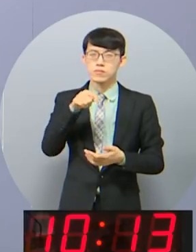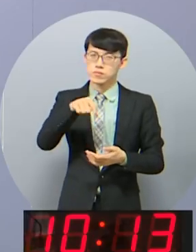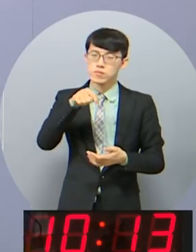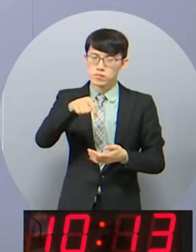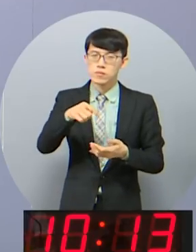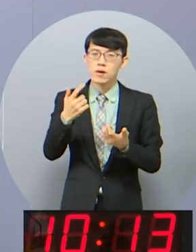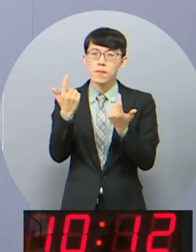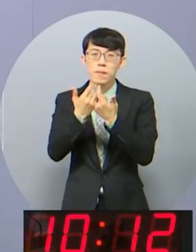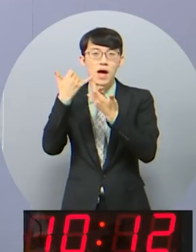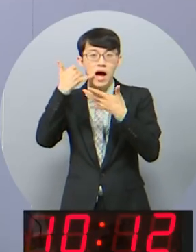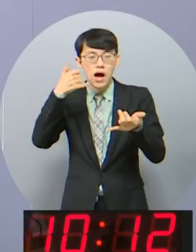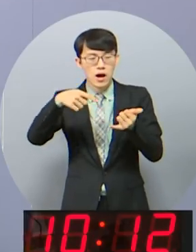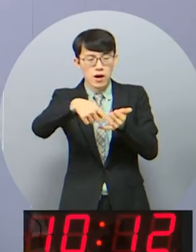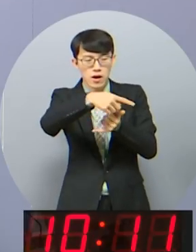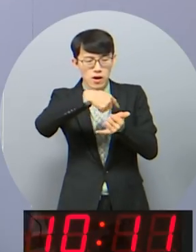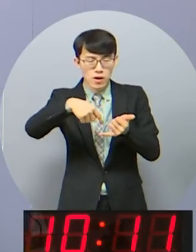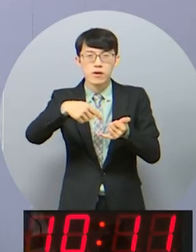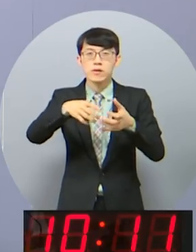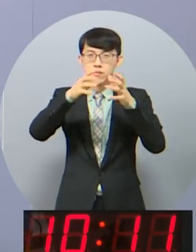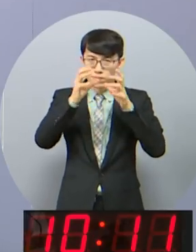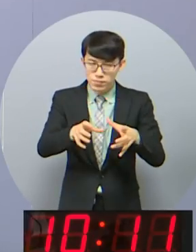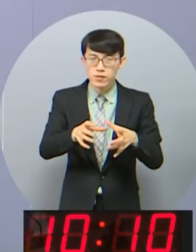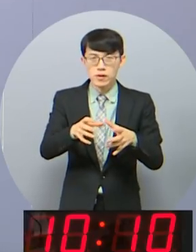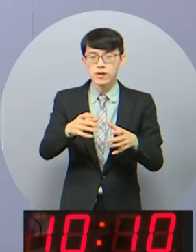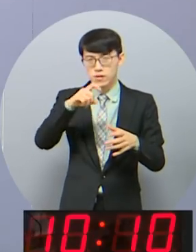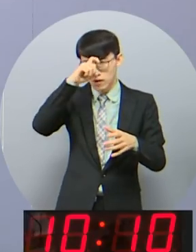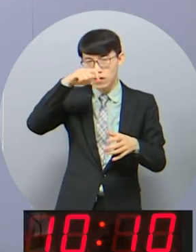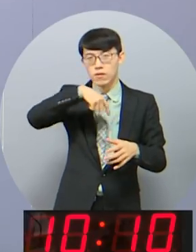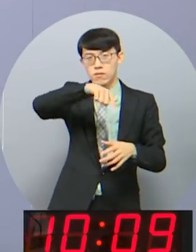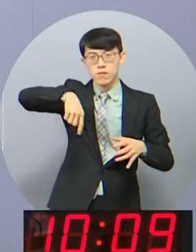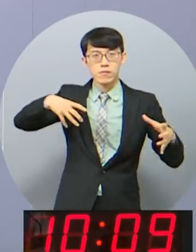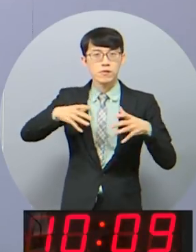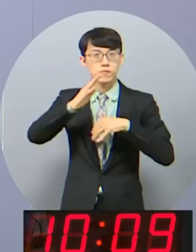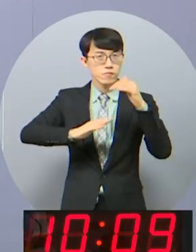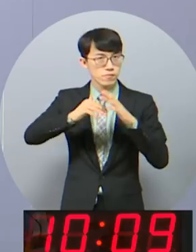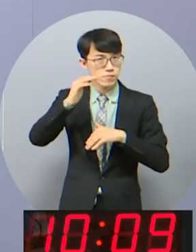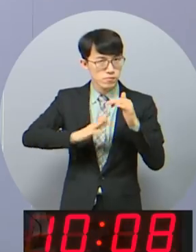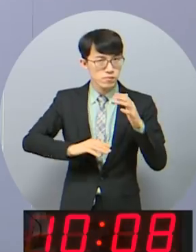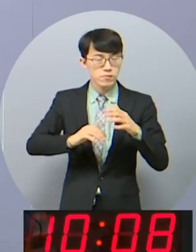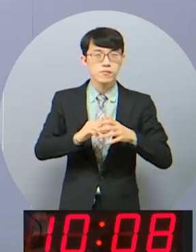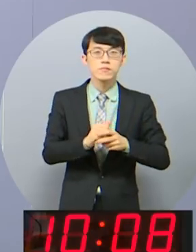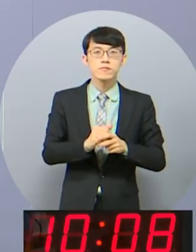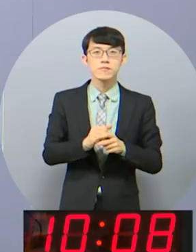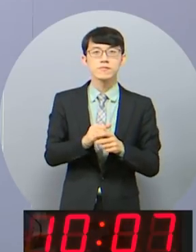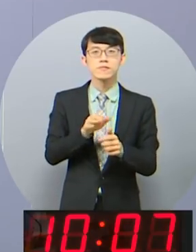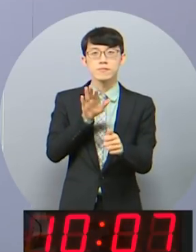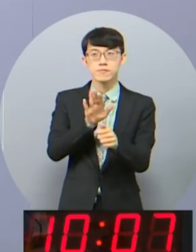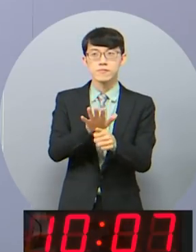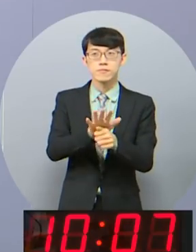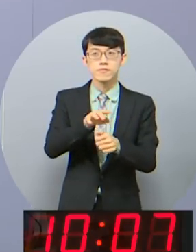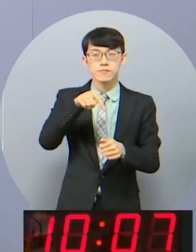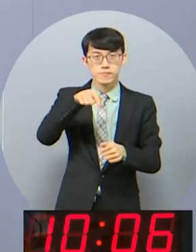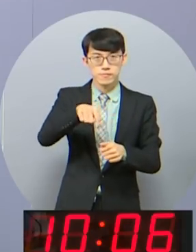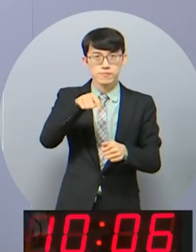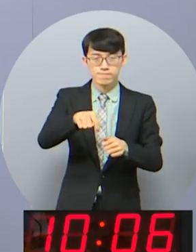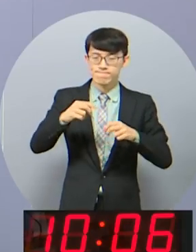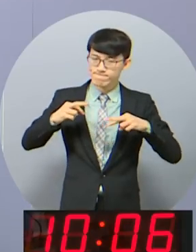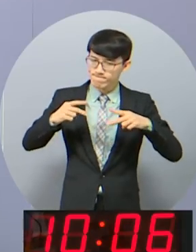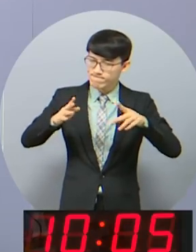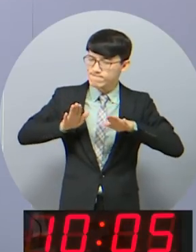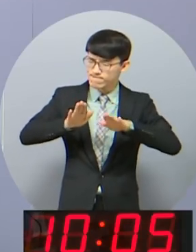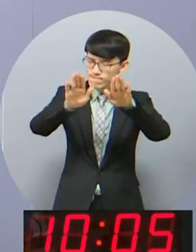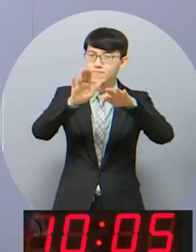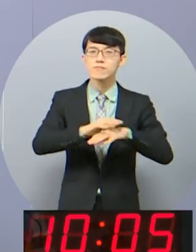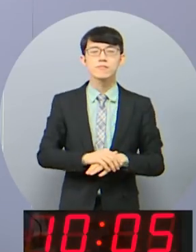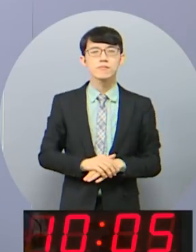岸啊，共同大家来拍拼，来做这个好的这个的开发安尼。所以啊，伫个遮